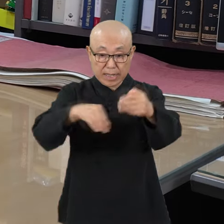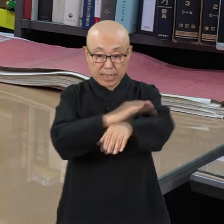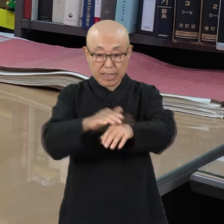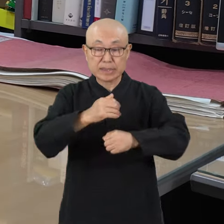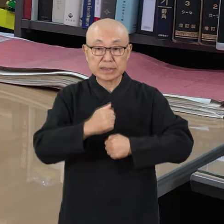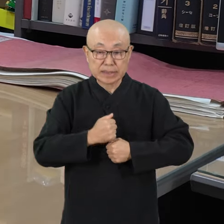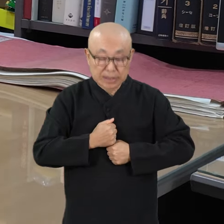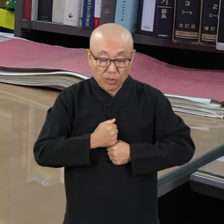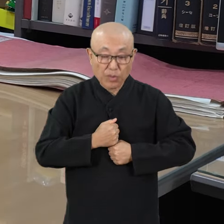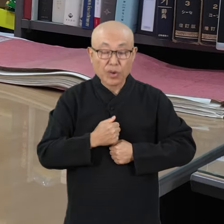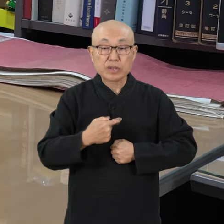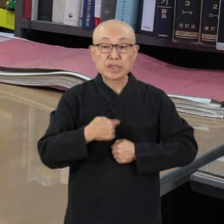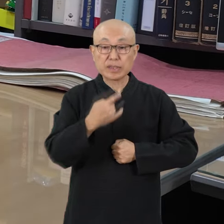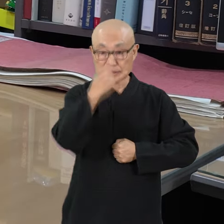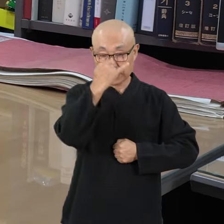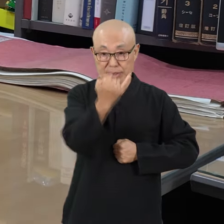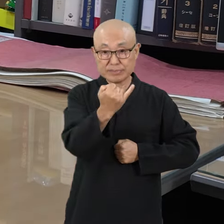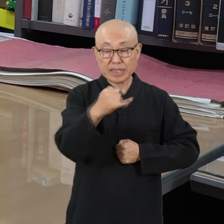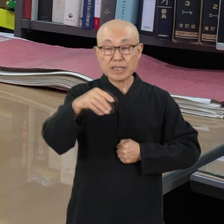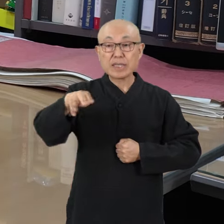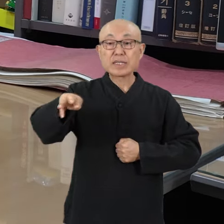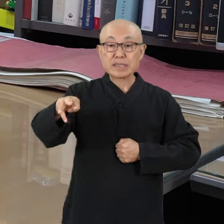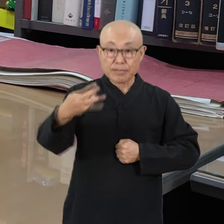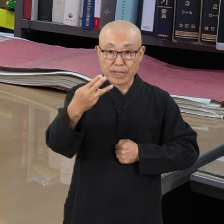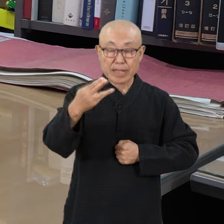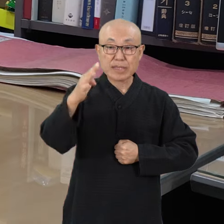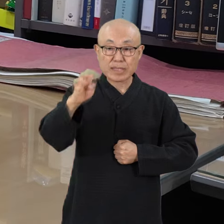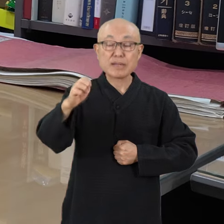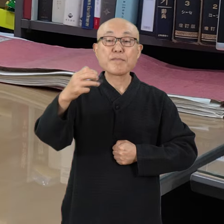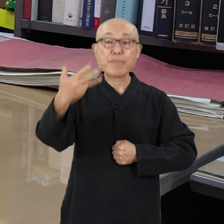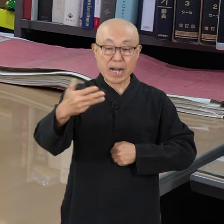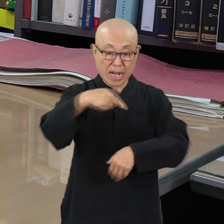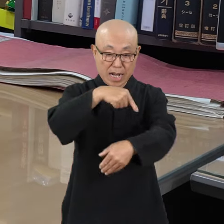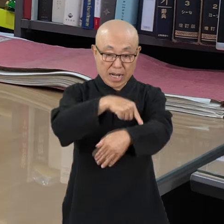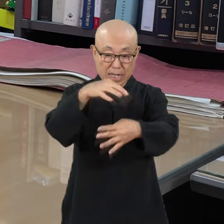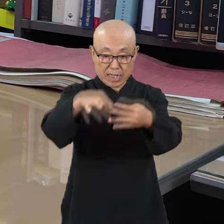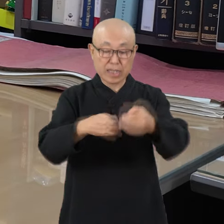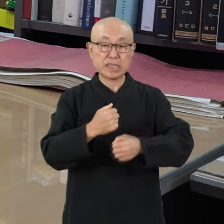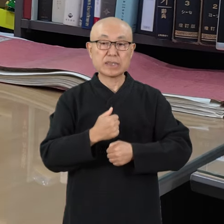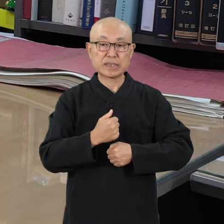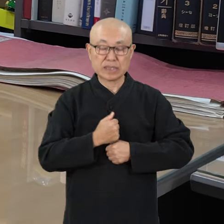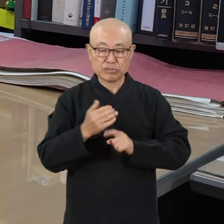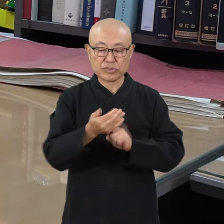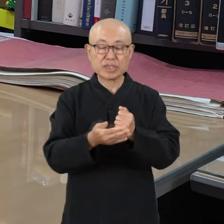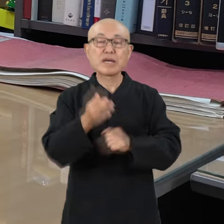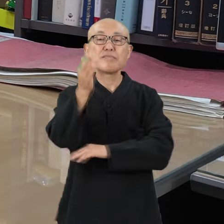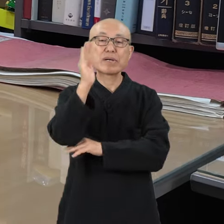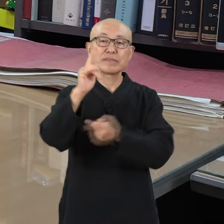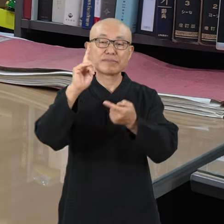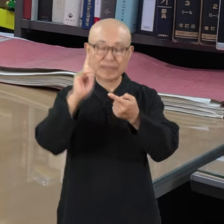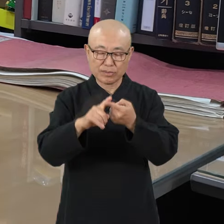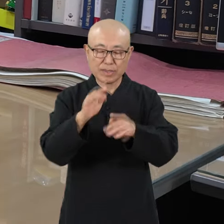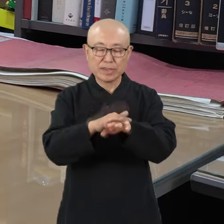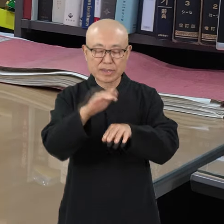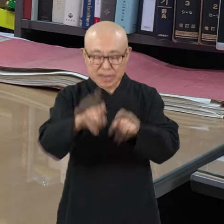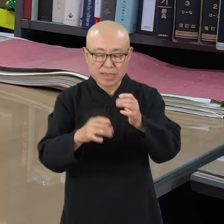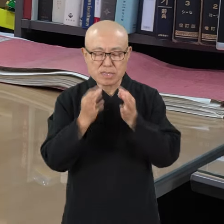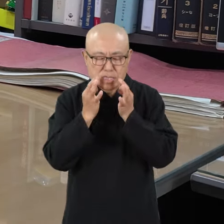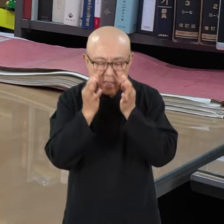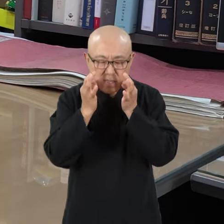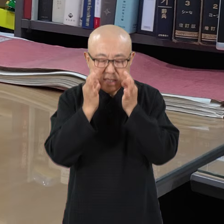비군이들은 삼백사십팔 개를 지켜서 부처님의 말씀을 그대로 실천하려고 노력하는